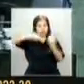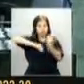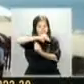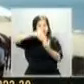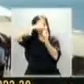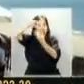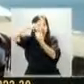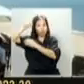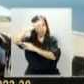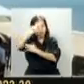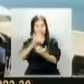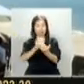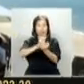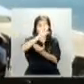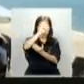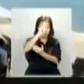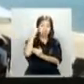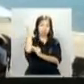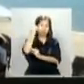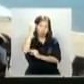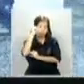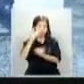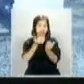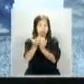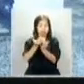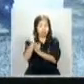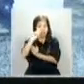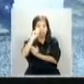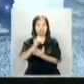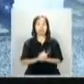นบรรยากาศการท่องเที่ยวและการใช้จ่ายในประเทศ